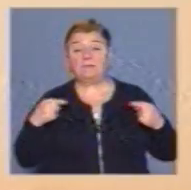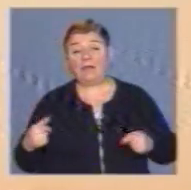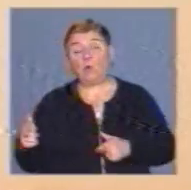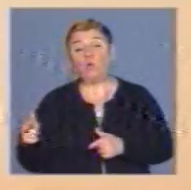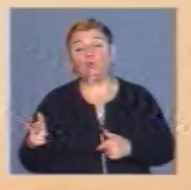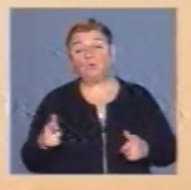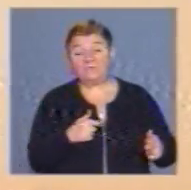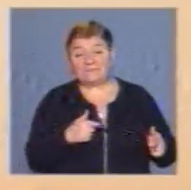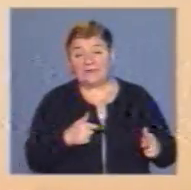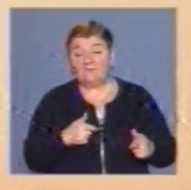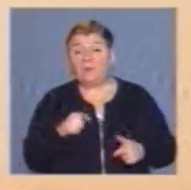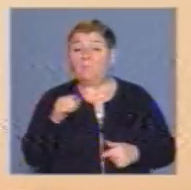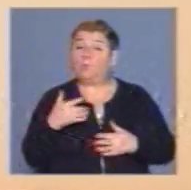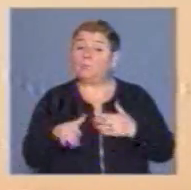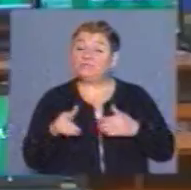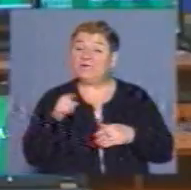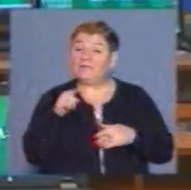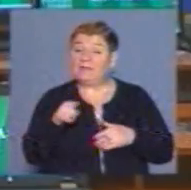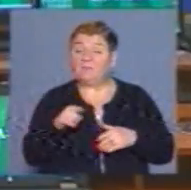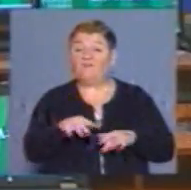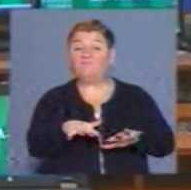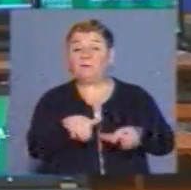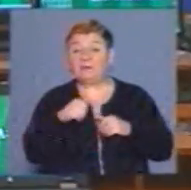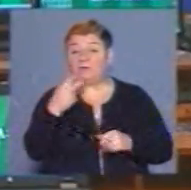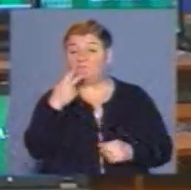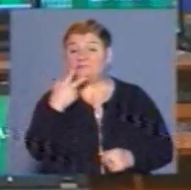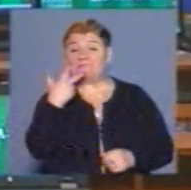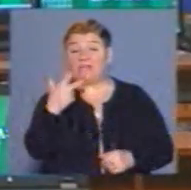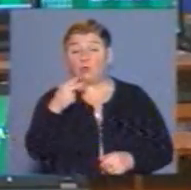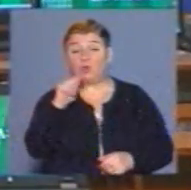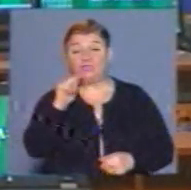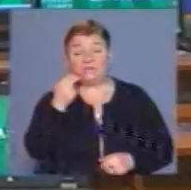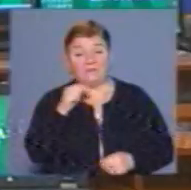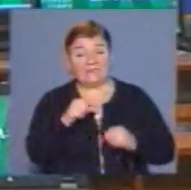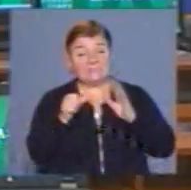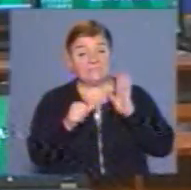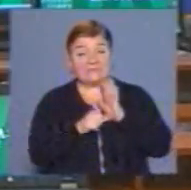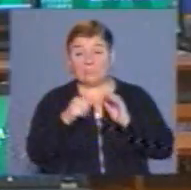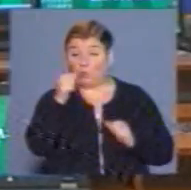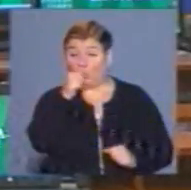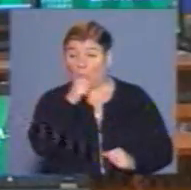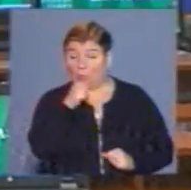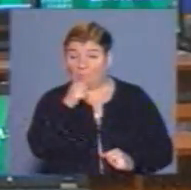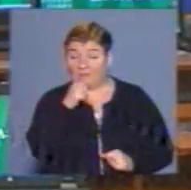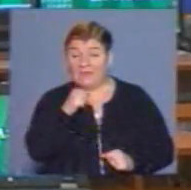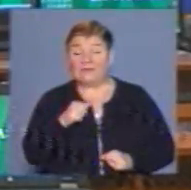київською добою. З-поміж них, зокрема, вилучені 23 червня 2016 року на митному